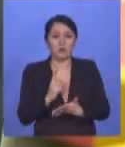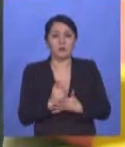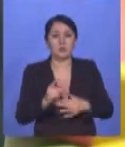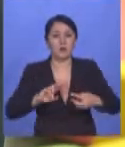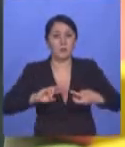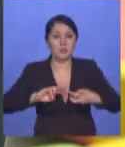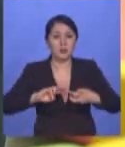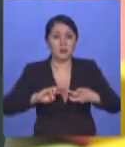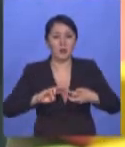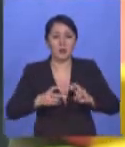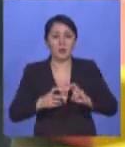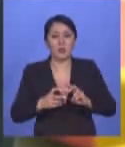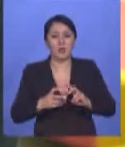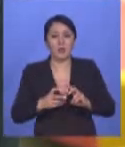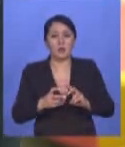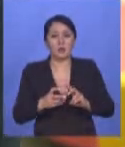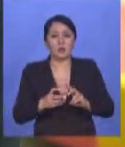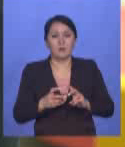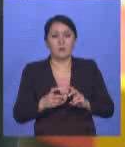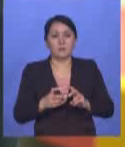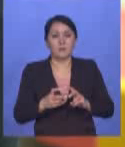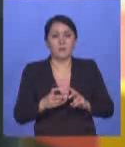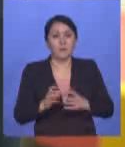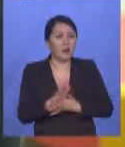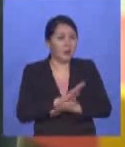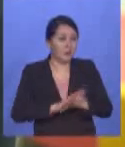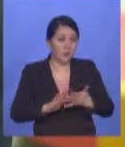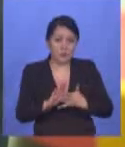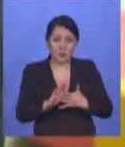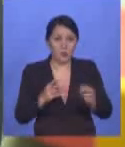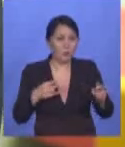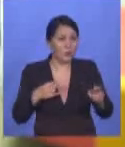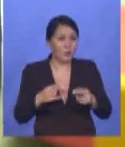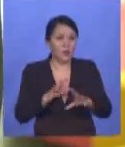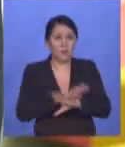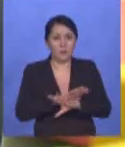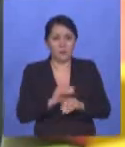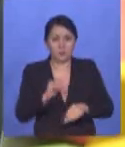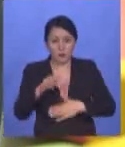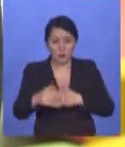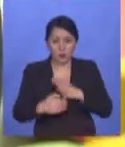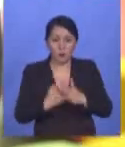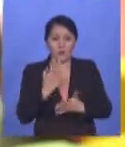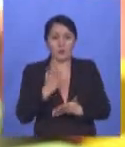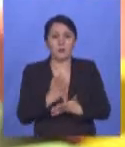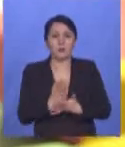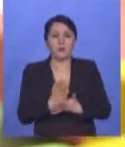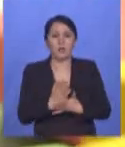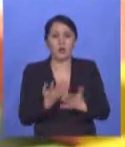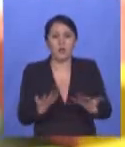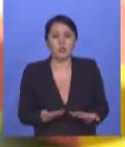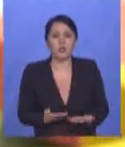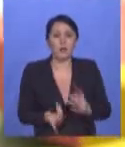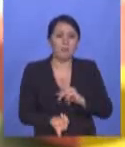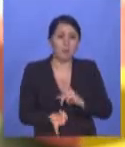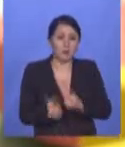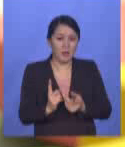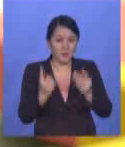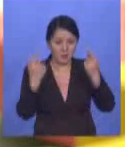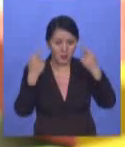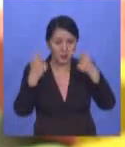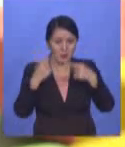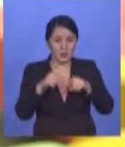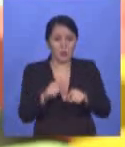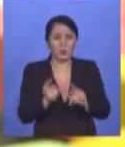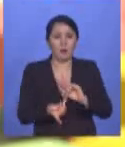мәселе. Әдістеме ол ешқашан тоқтамай, жаңа әдістемелер пайда болады. Ол заман өзгерген сайын технология,